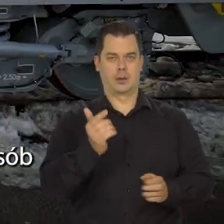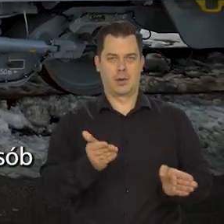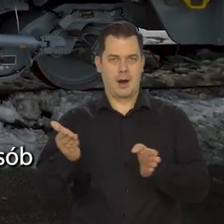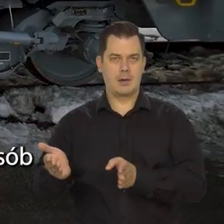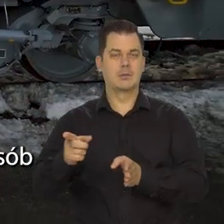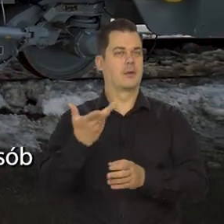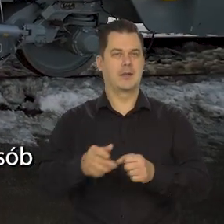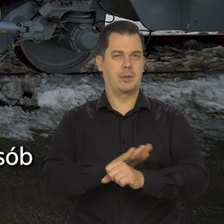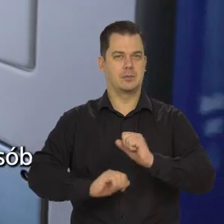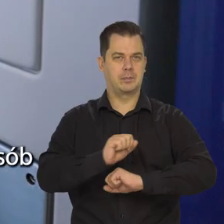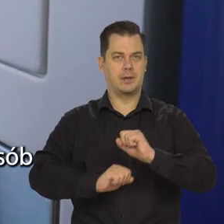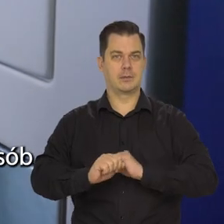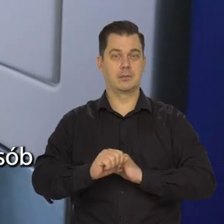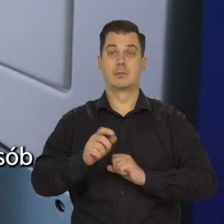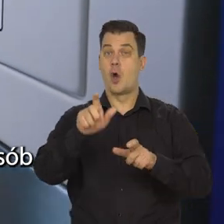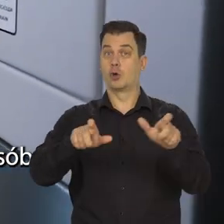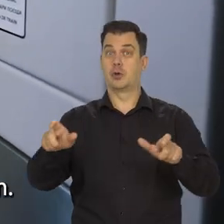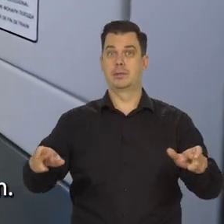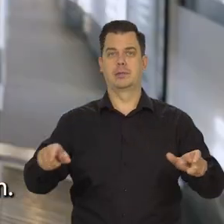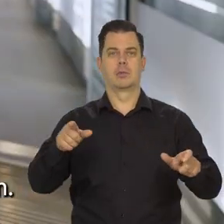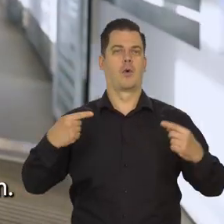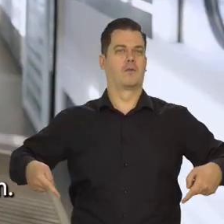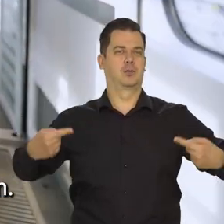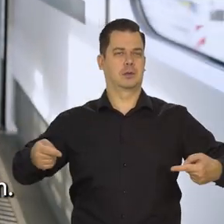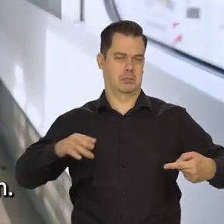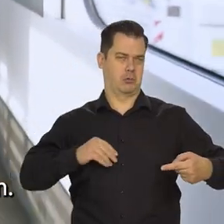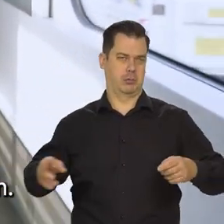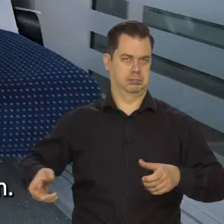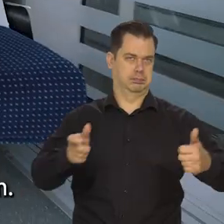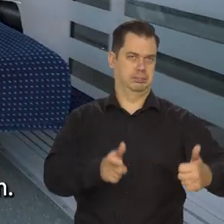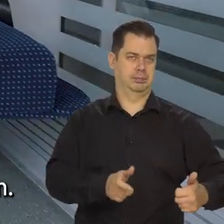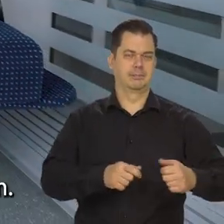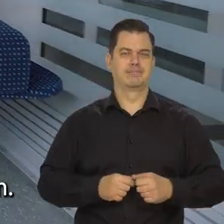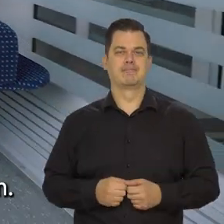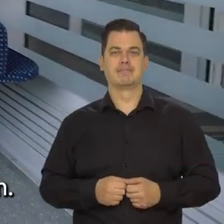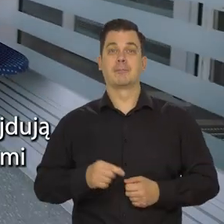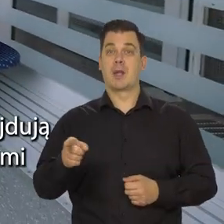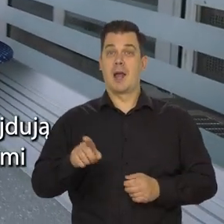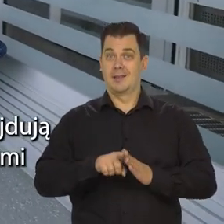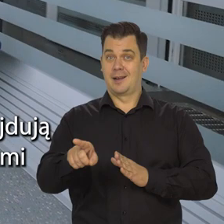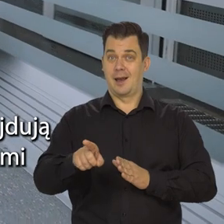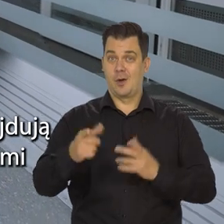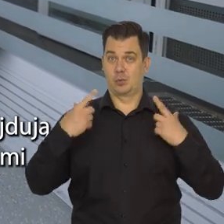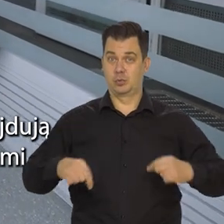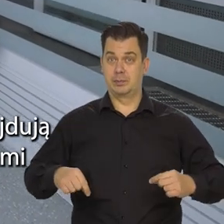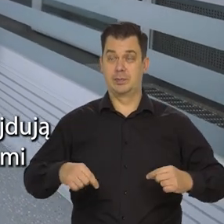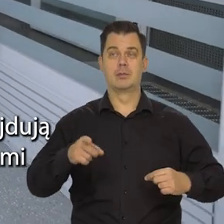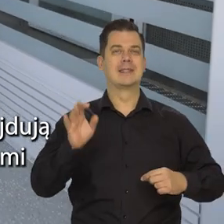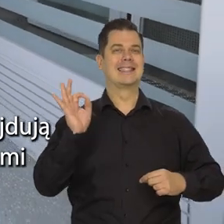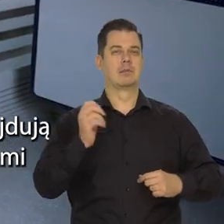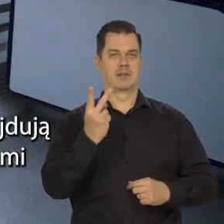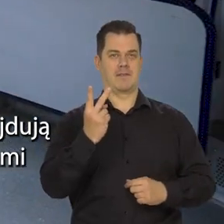klasy przystosowanych do przewozu osób z niepełnosprawnościami, w tym dla osób poruszających się na wózku inwalidzkim. W przedziale przeznaczonym dla tej